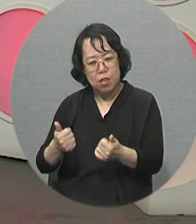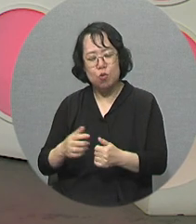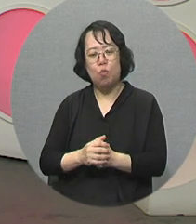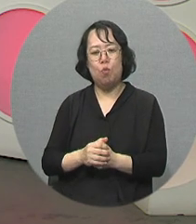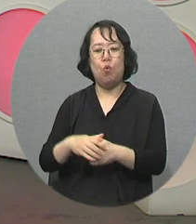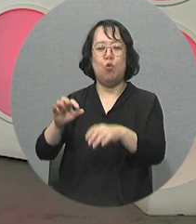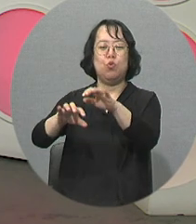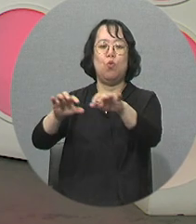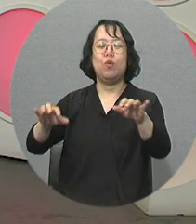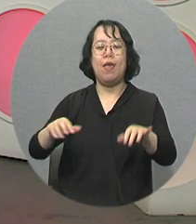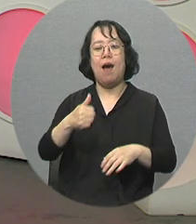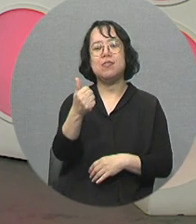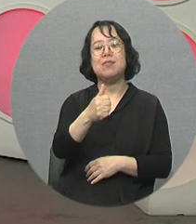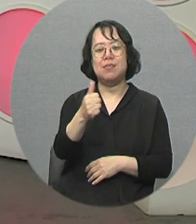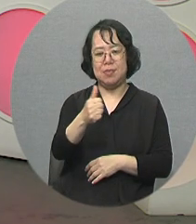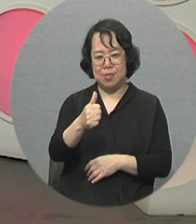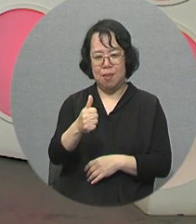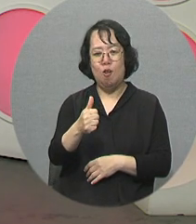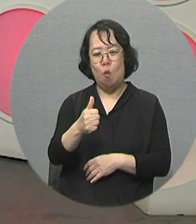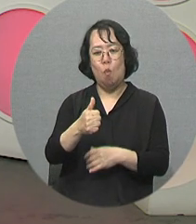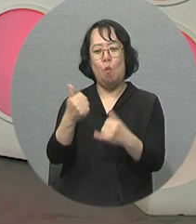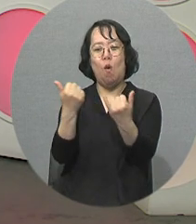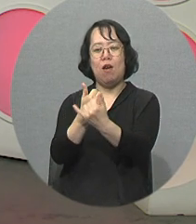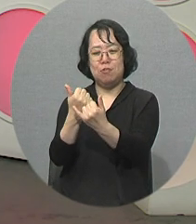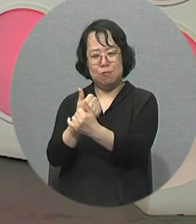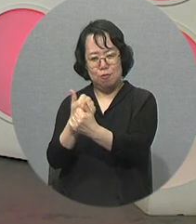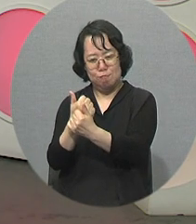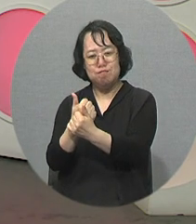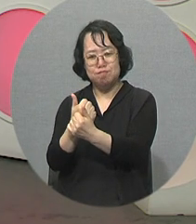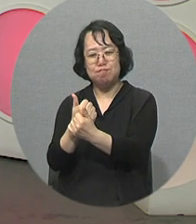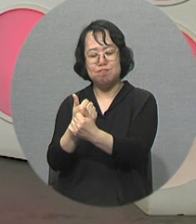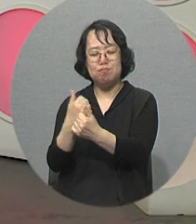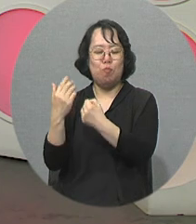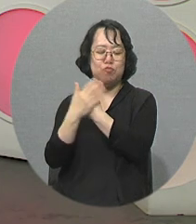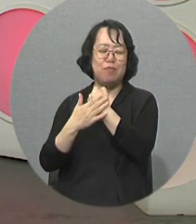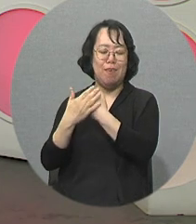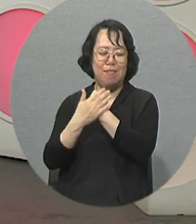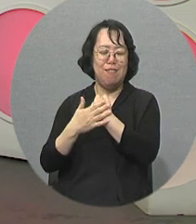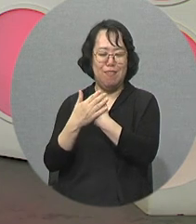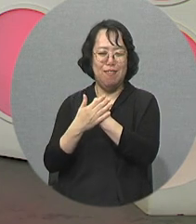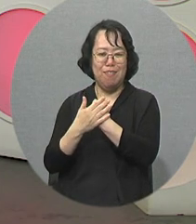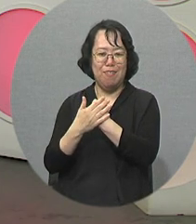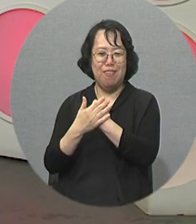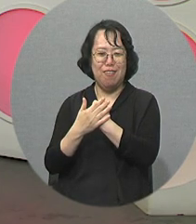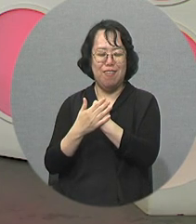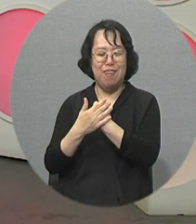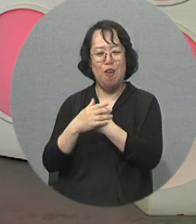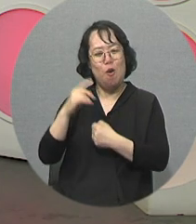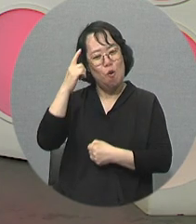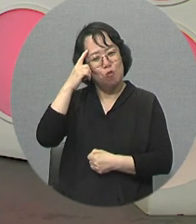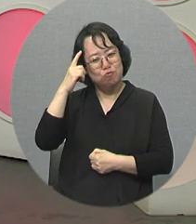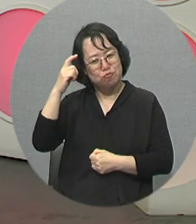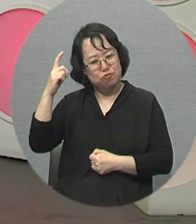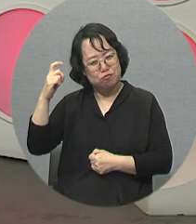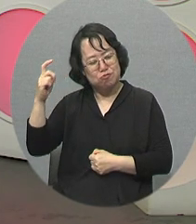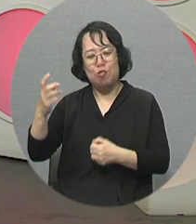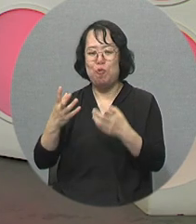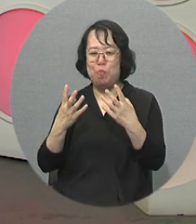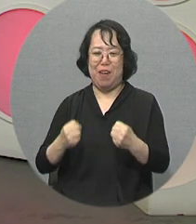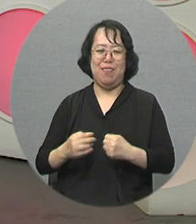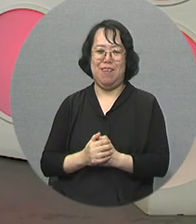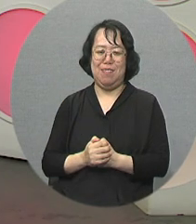아저씨 하면 또 이 생각나는 좋은 드라마가 있는데. 네. 그래요, 우리는 꼭 그렇잖아요. 특히나 한국